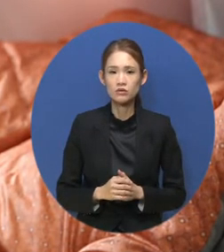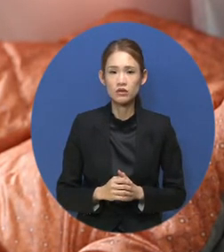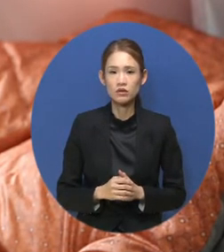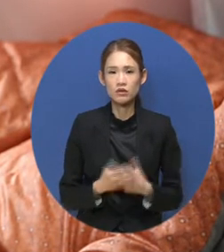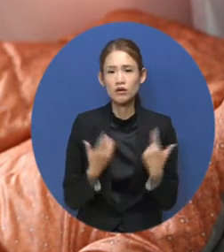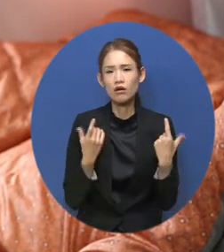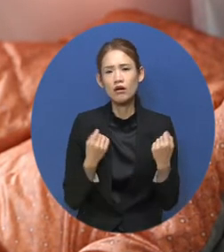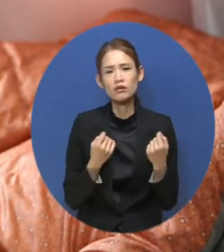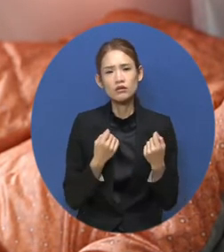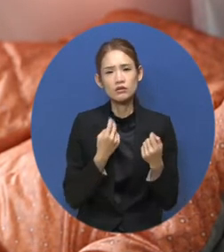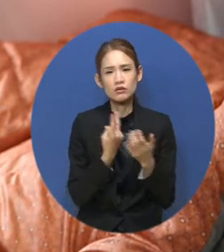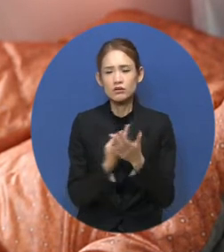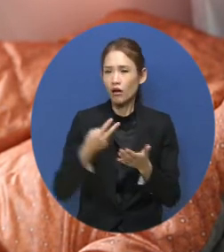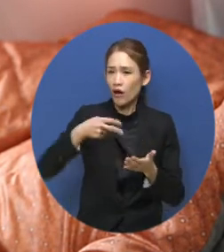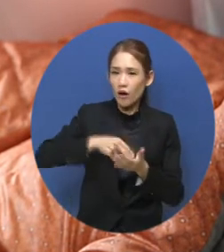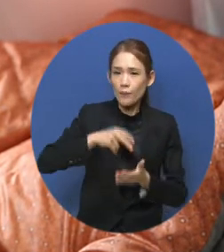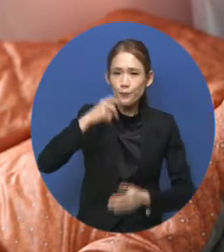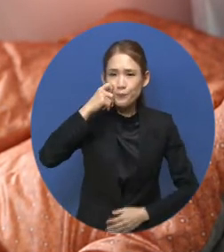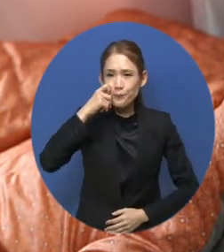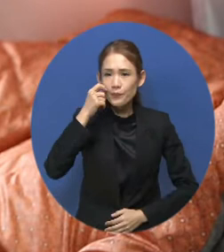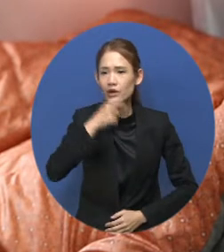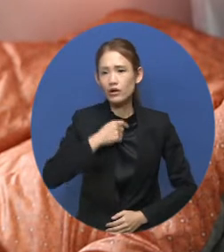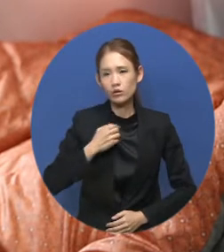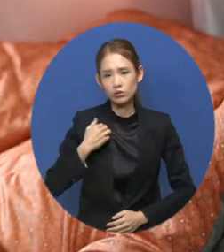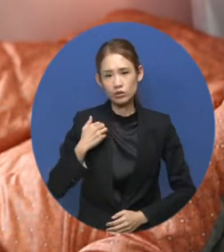저렇게까지 진짜 못 일어날 줄 알았지.